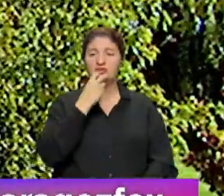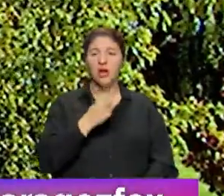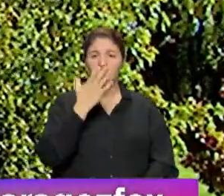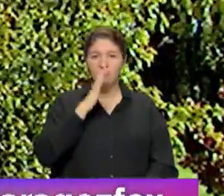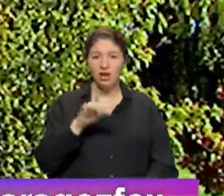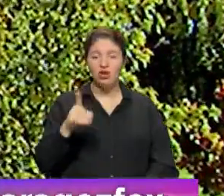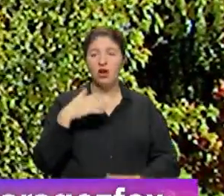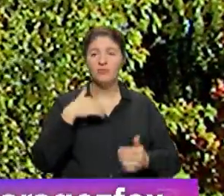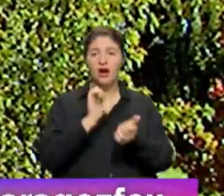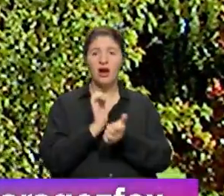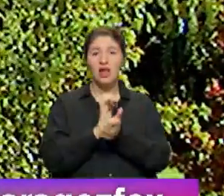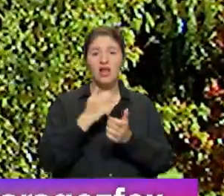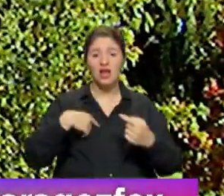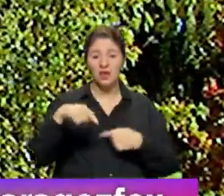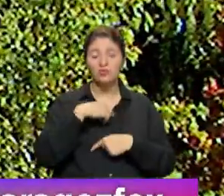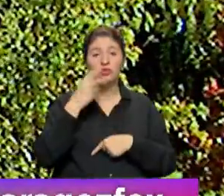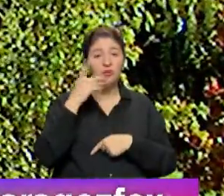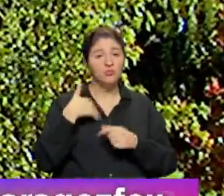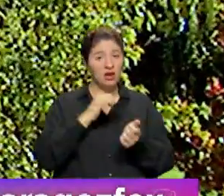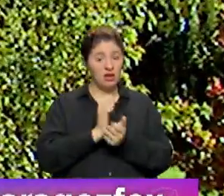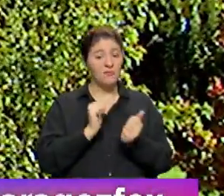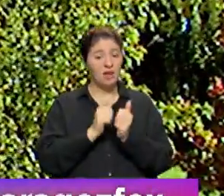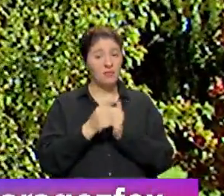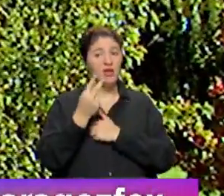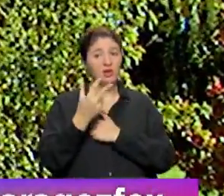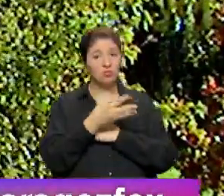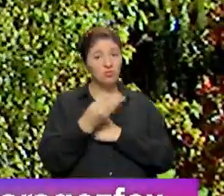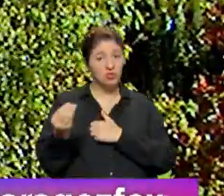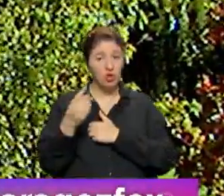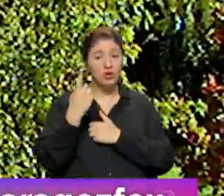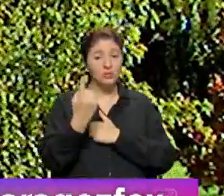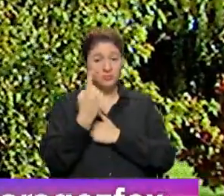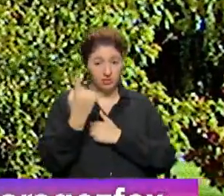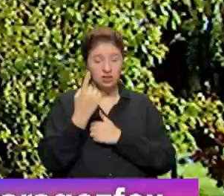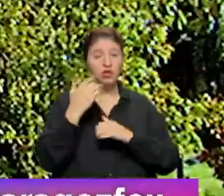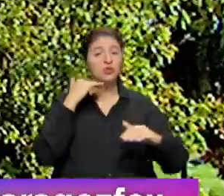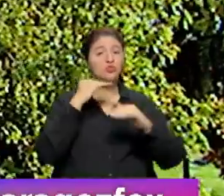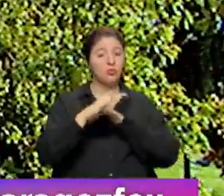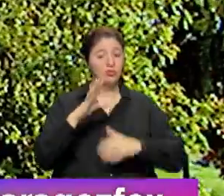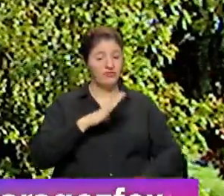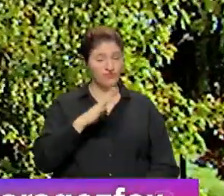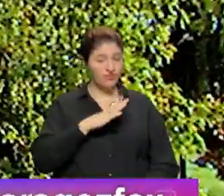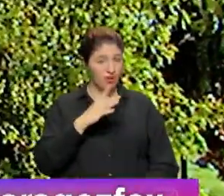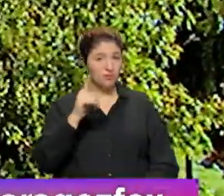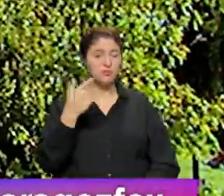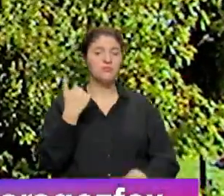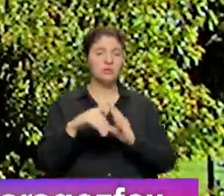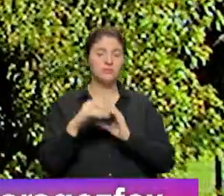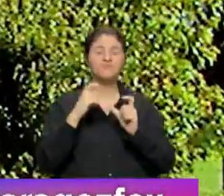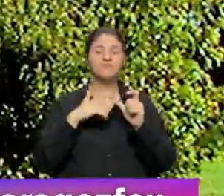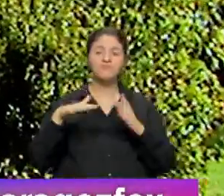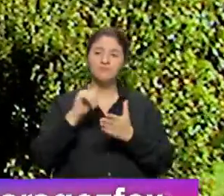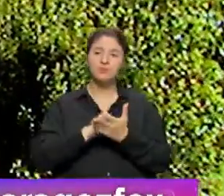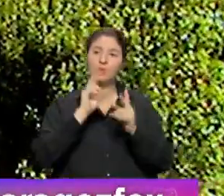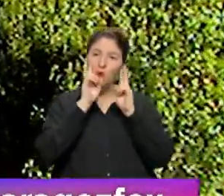Ailelerimiz de unutmayın Biz ailelerimizle birlikte 2,5 milyonluk bir E kitleyiz böyle bir mesaj sosyal